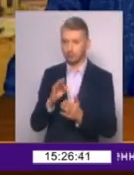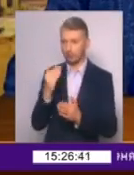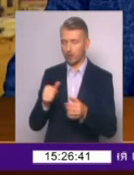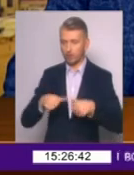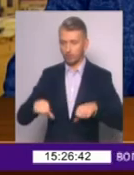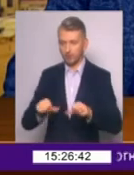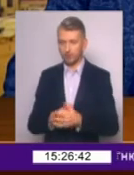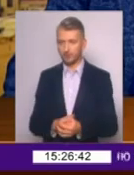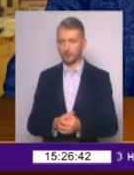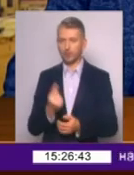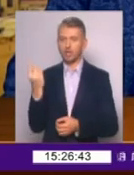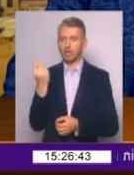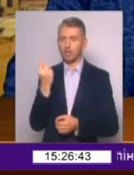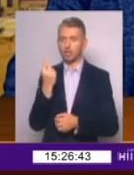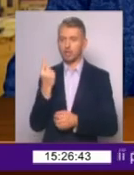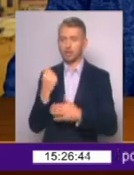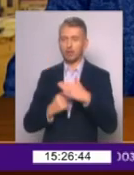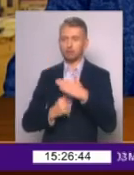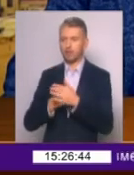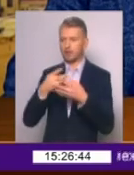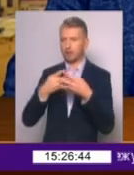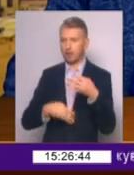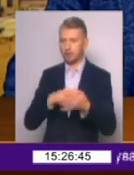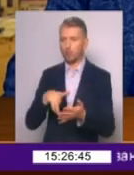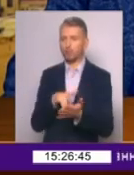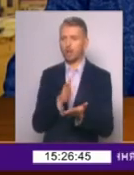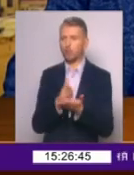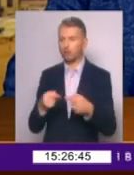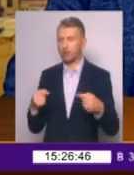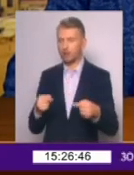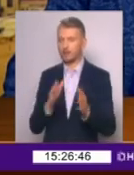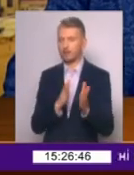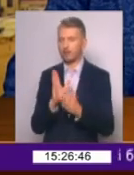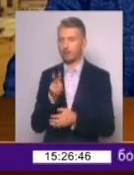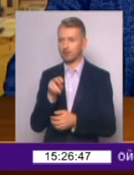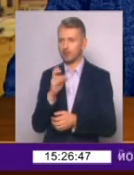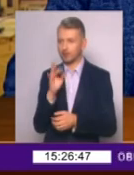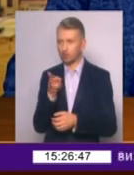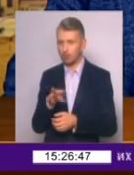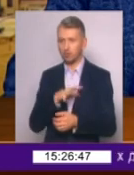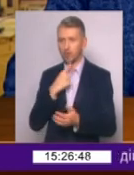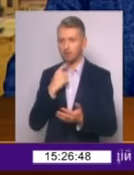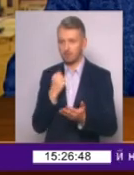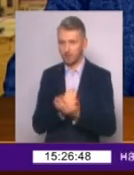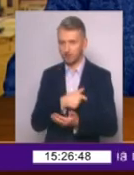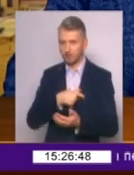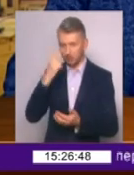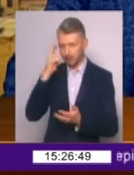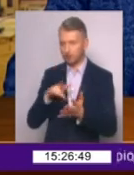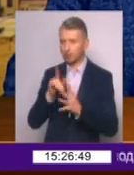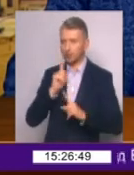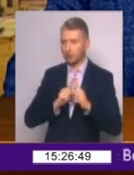комісії. Єдина база даних комунального майна, система Власком, вона все ж таки була прийнята депутатами Київської міської